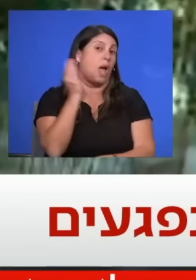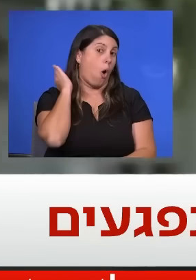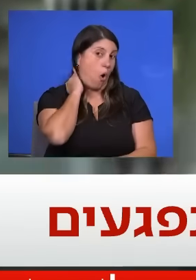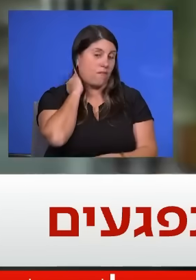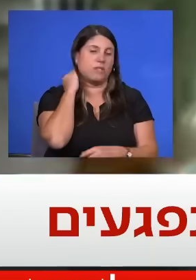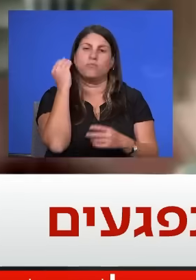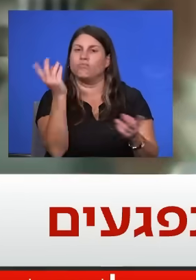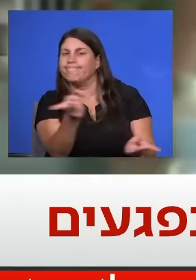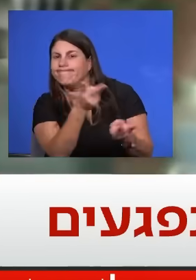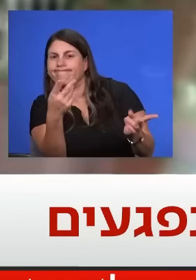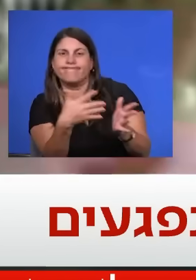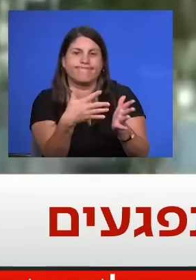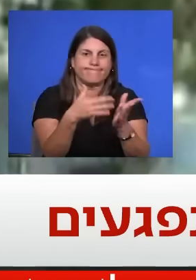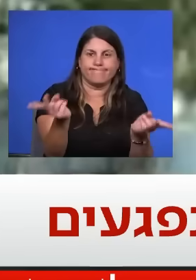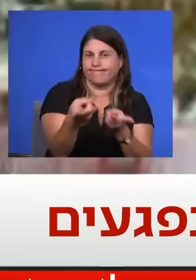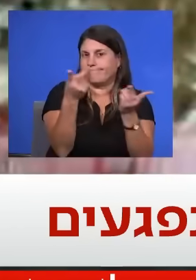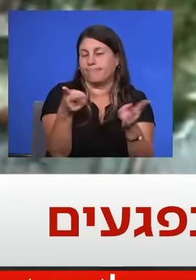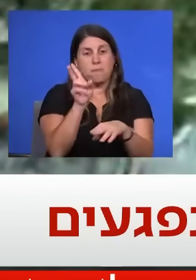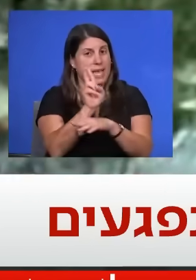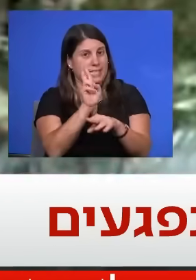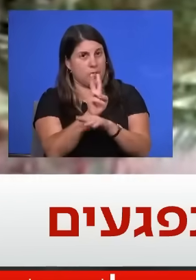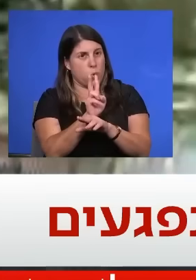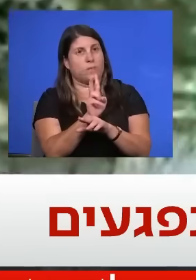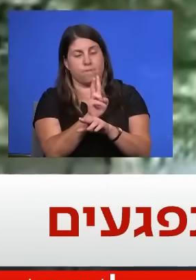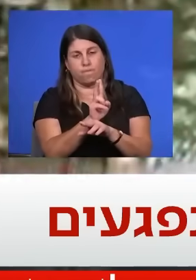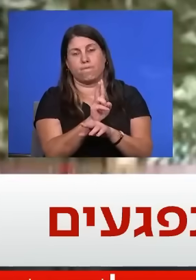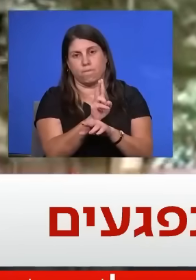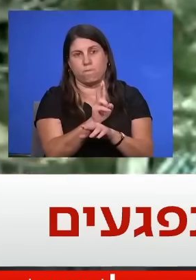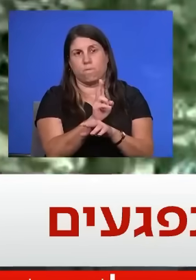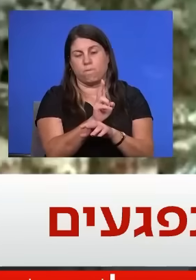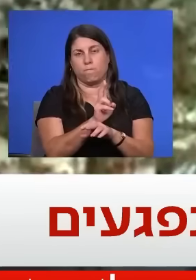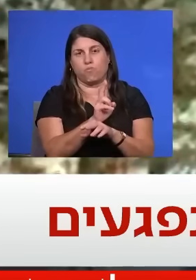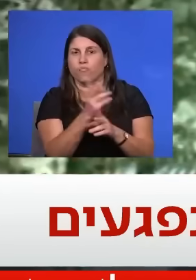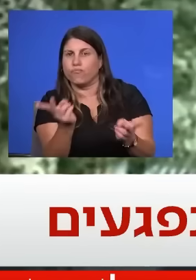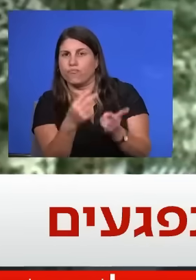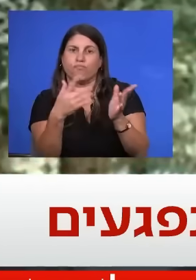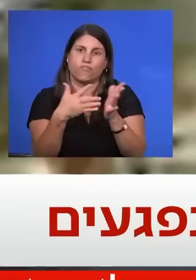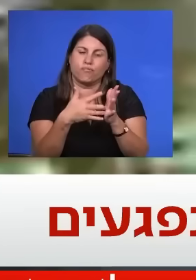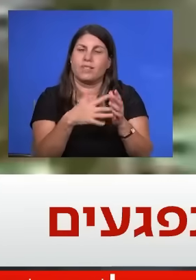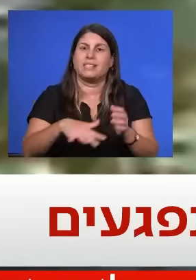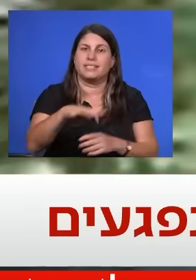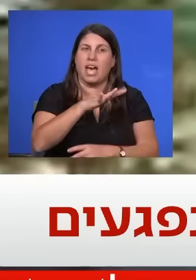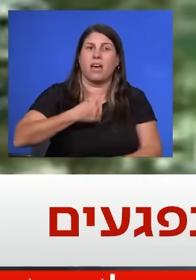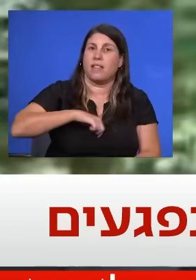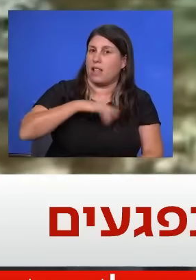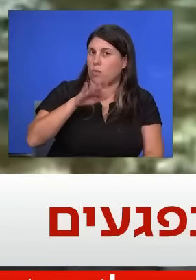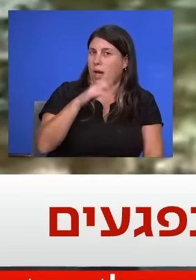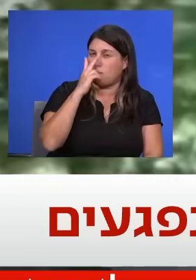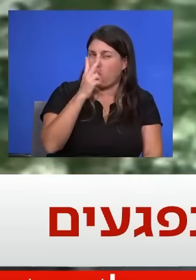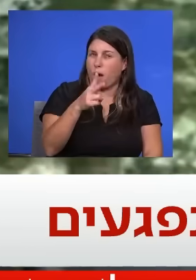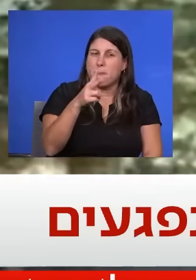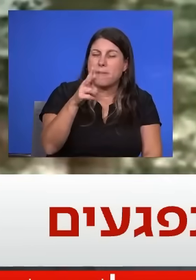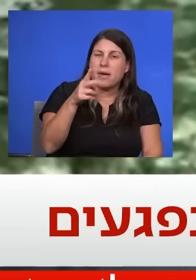כמובן בזהירות רבה את הזירה. אנחנו גם רואים את אותו פנס,